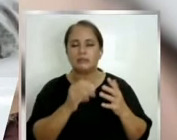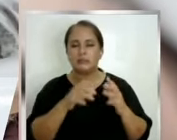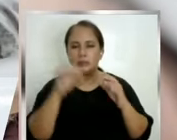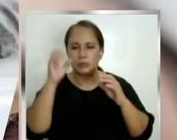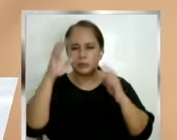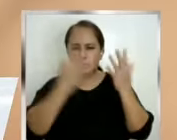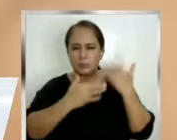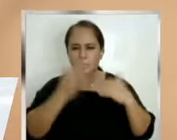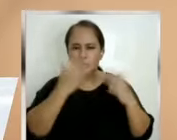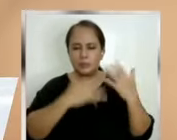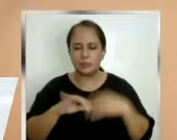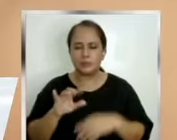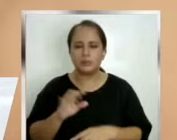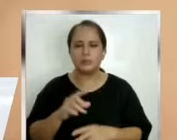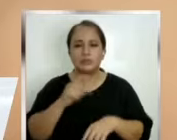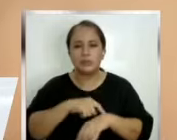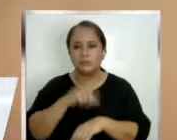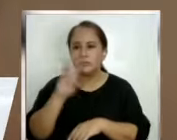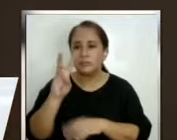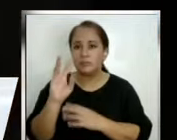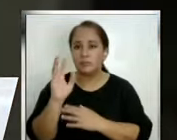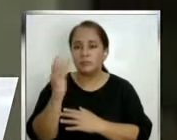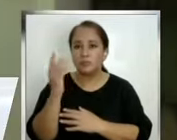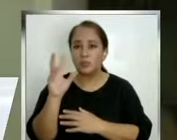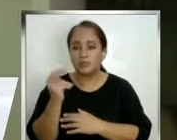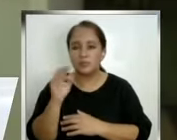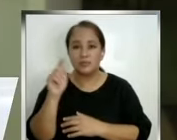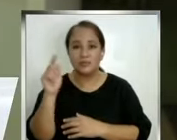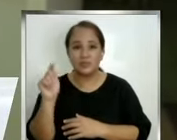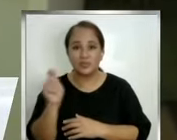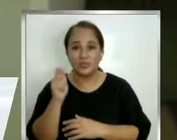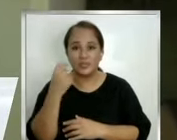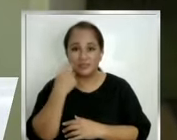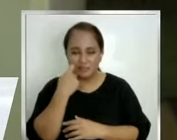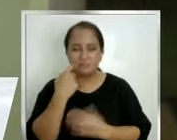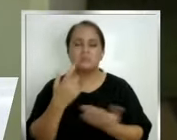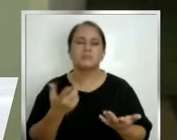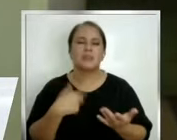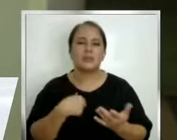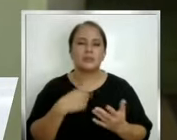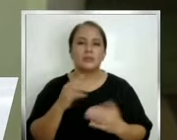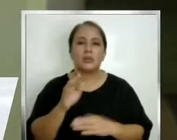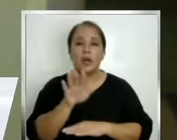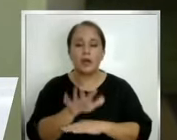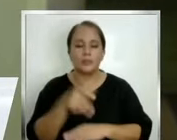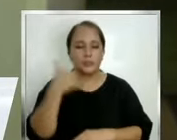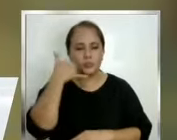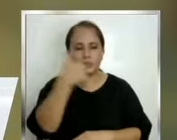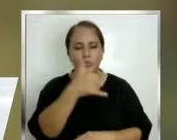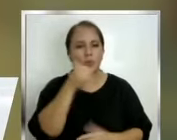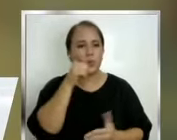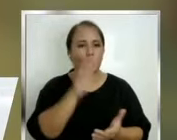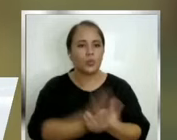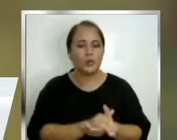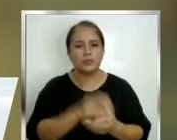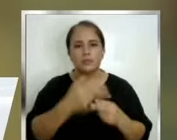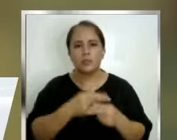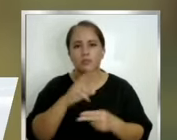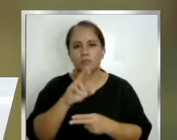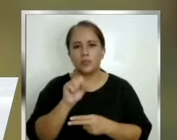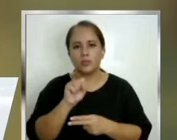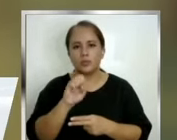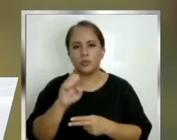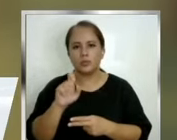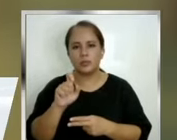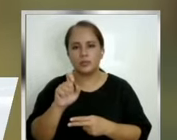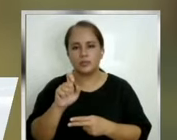Martes. Nung hapon ding iyon, tinawagan na sa Pilipinas ang kanyang asawang si Rosette. Hindi kinaya ni Renato